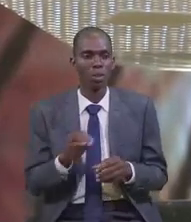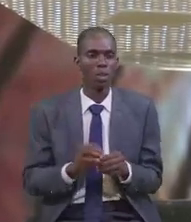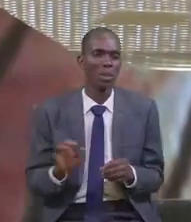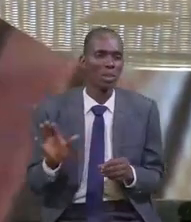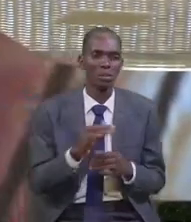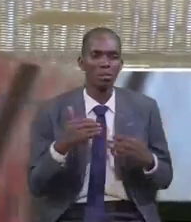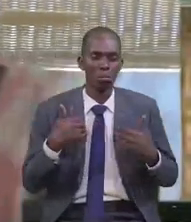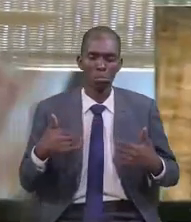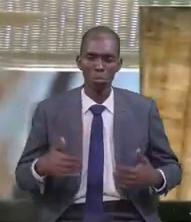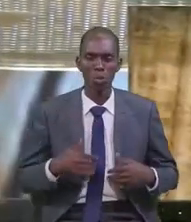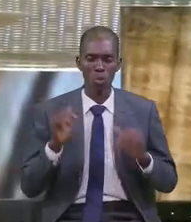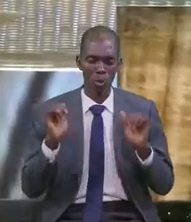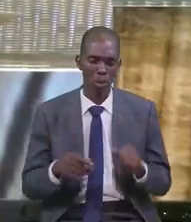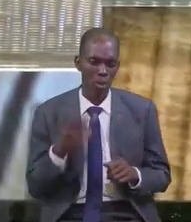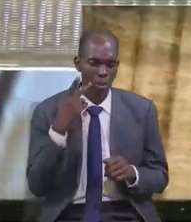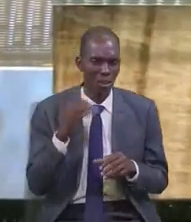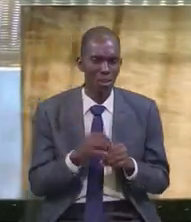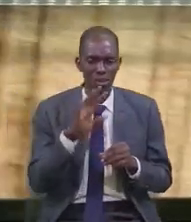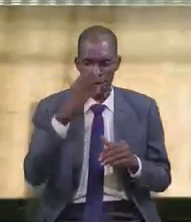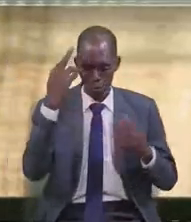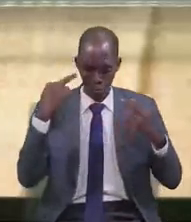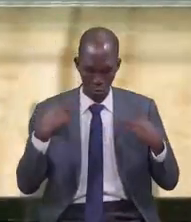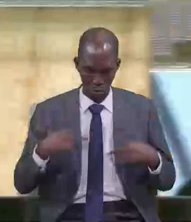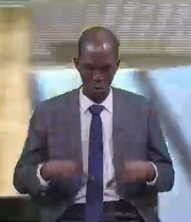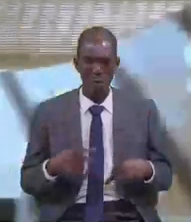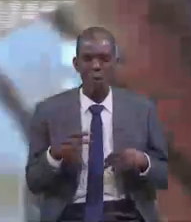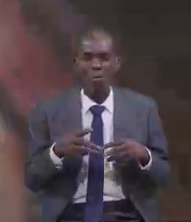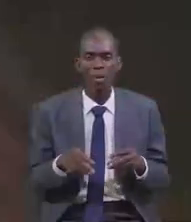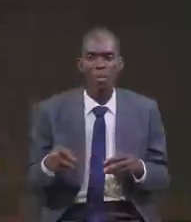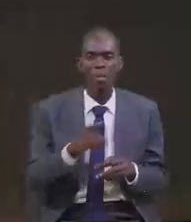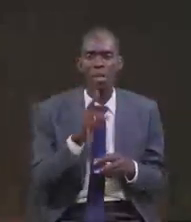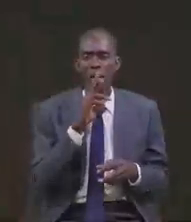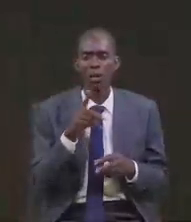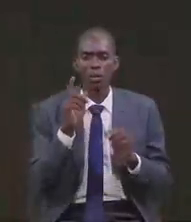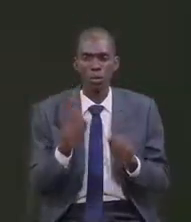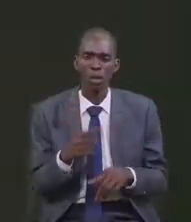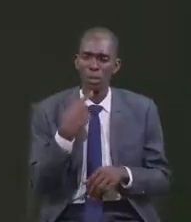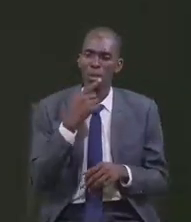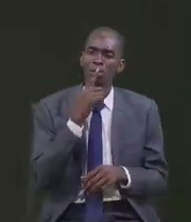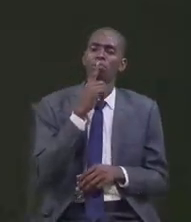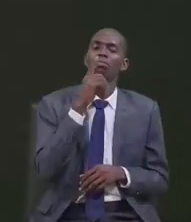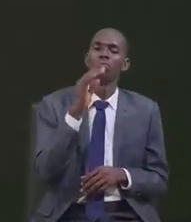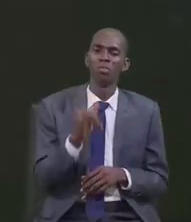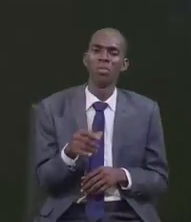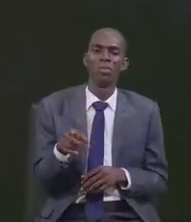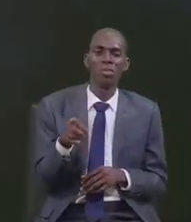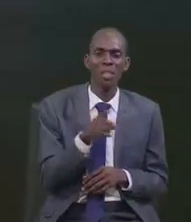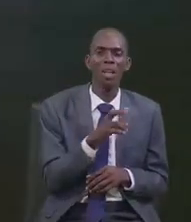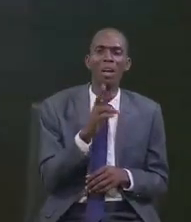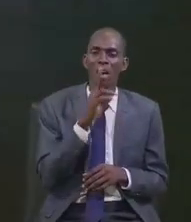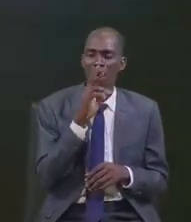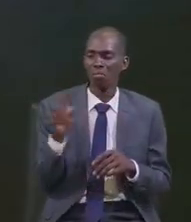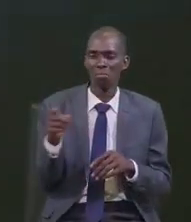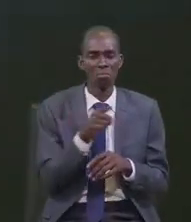leur éclat, leur aspect, comment ils apparaissent. Et tu dis que véritablement, ils sont différents. Si tu